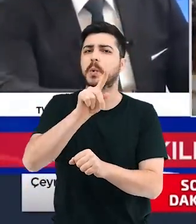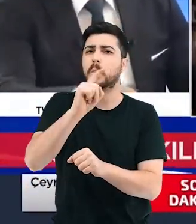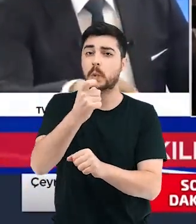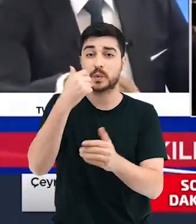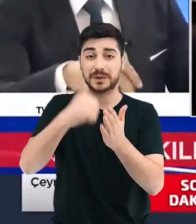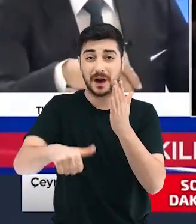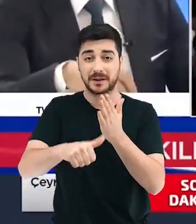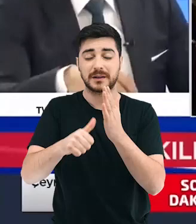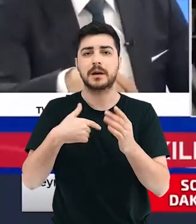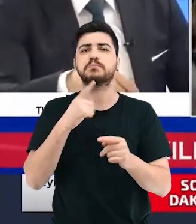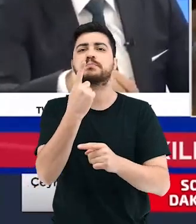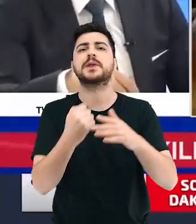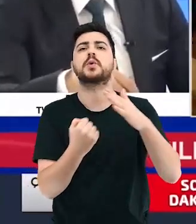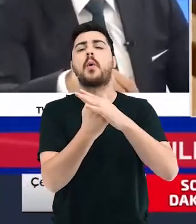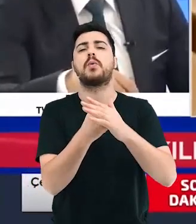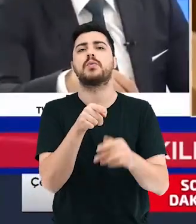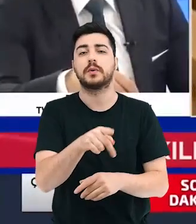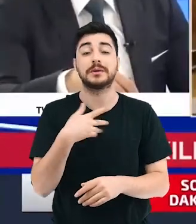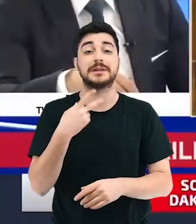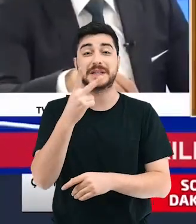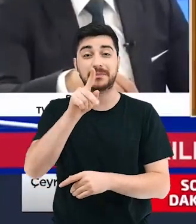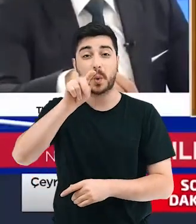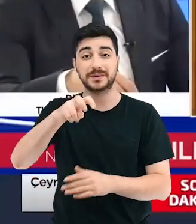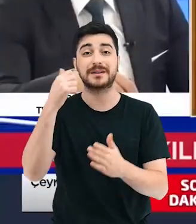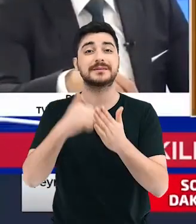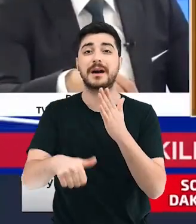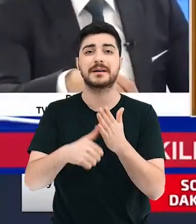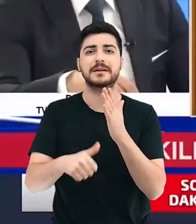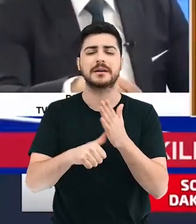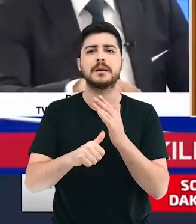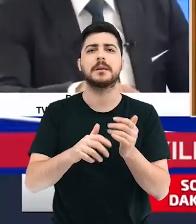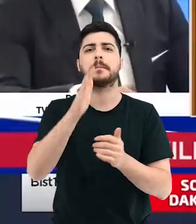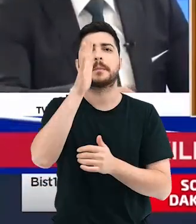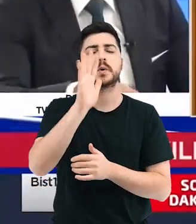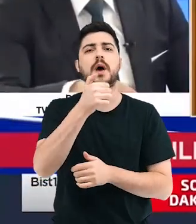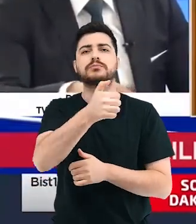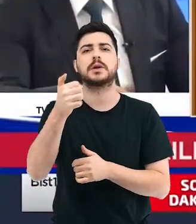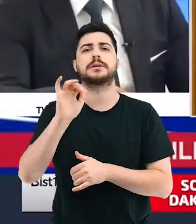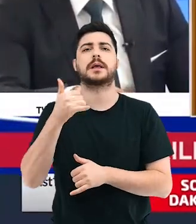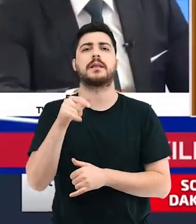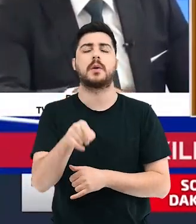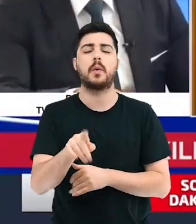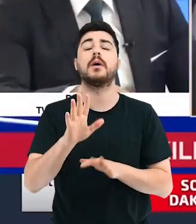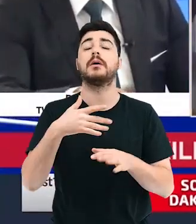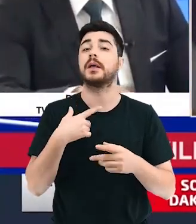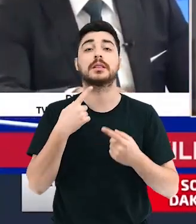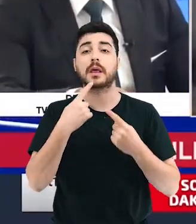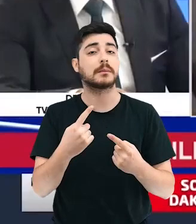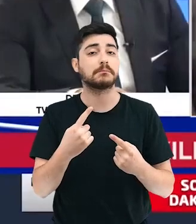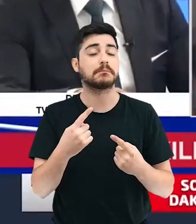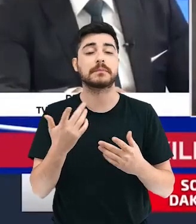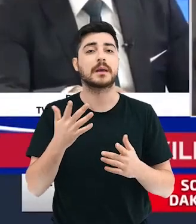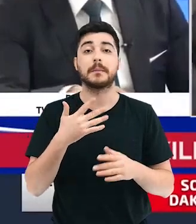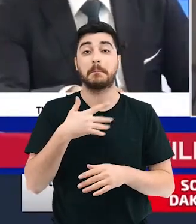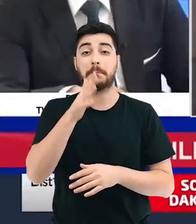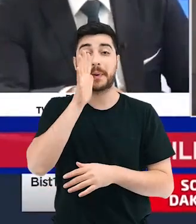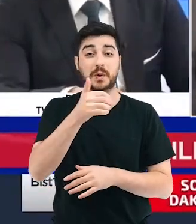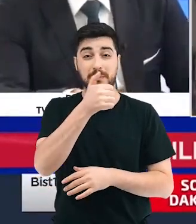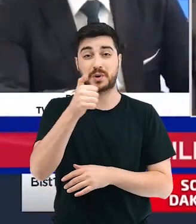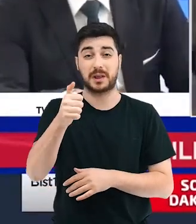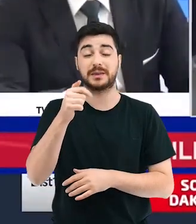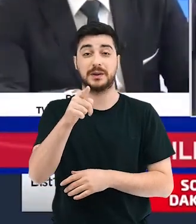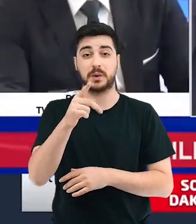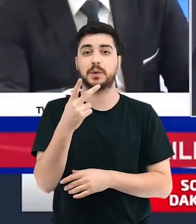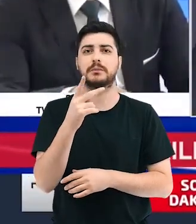zaman 2019 yılında bizde 1 tondu. Aynı zamanda 2018'de de 566 kilo. Ha dedik ki